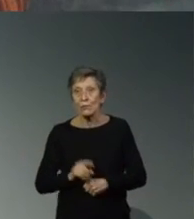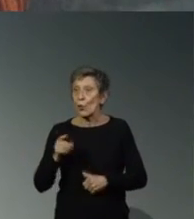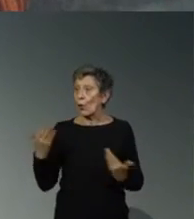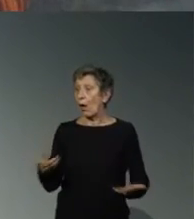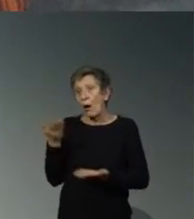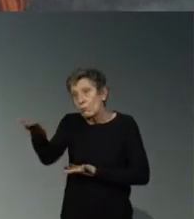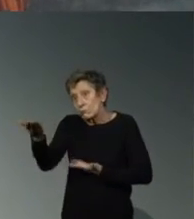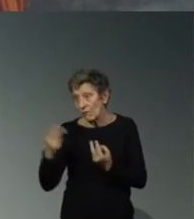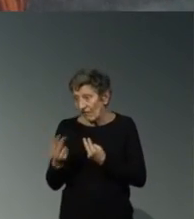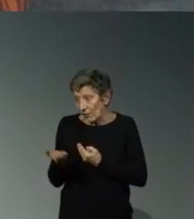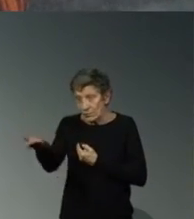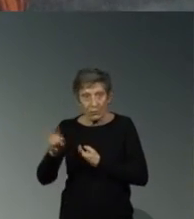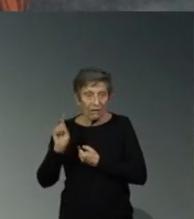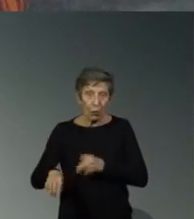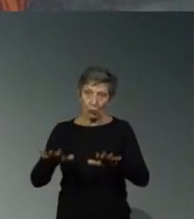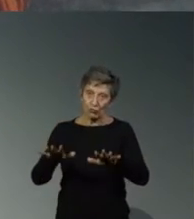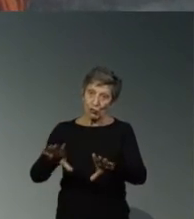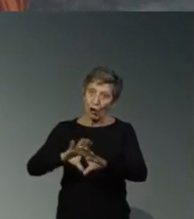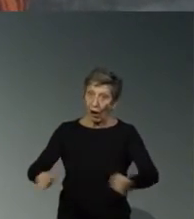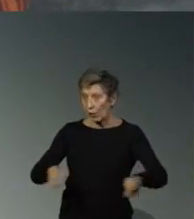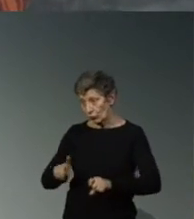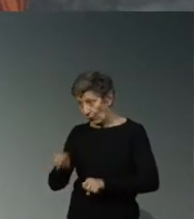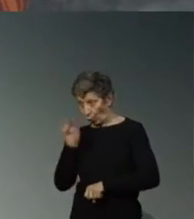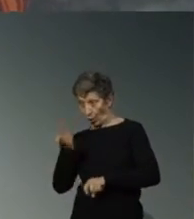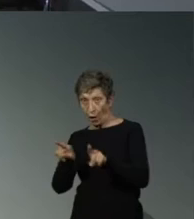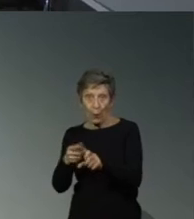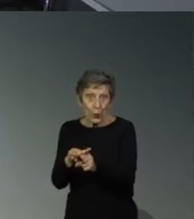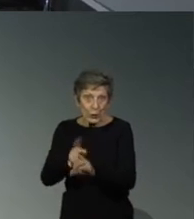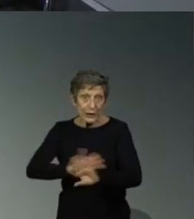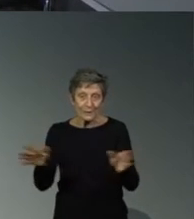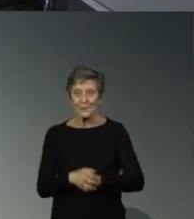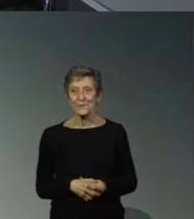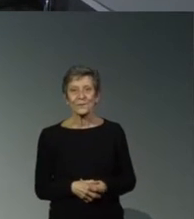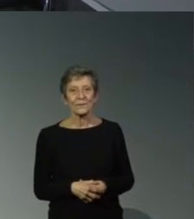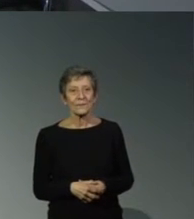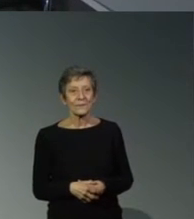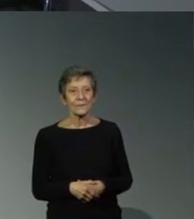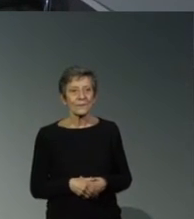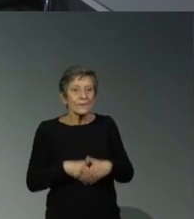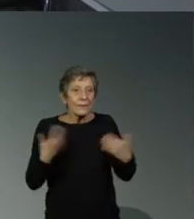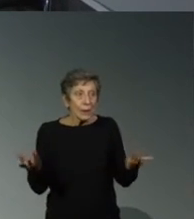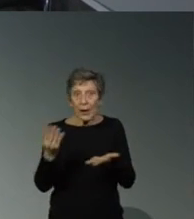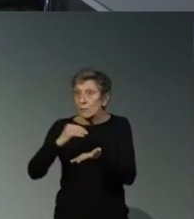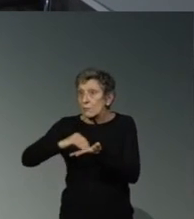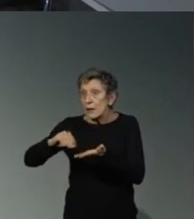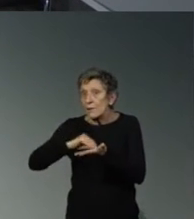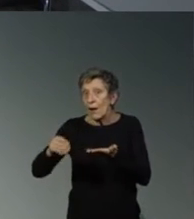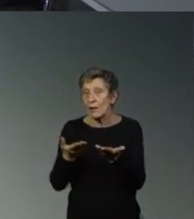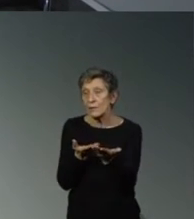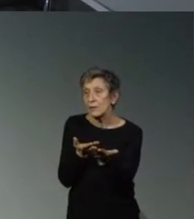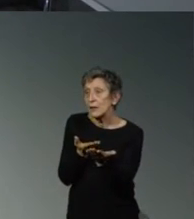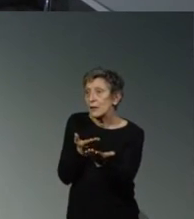calme et continuer à s'en servir comme d'un outil. Quand on est une écrivaine, un écrivain, donc un individu de